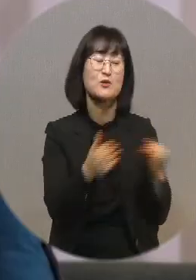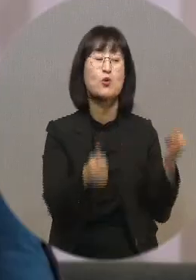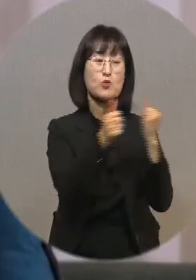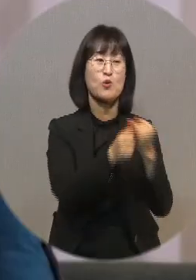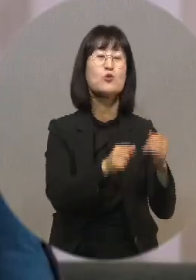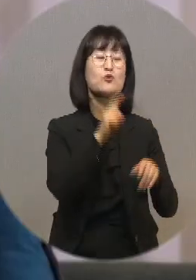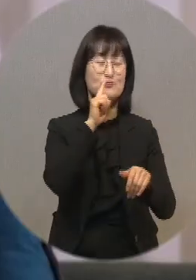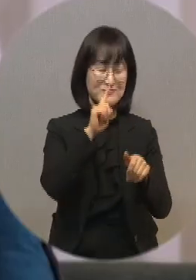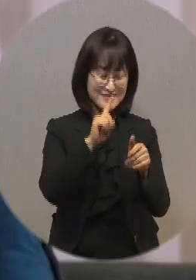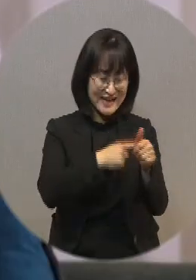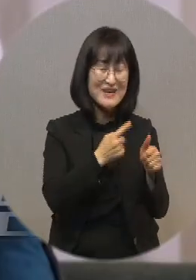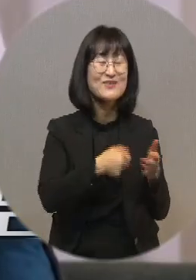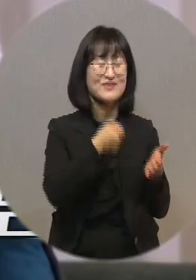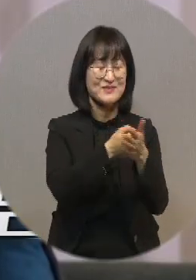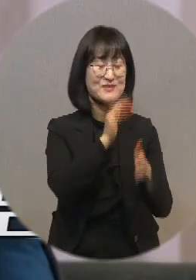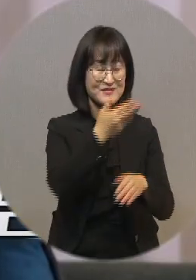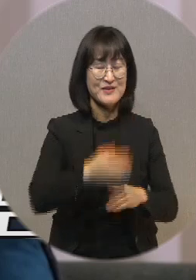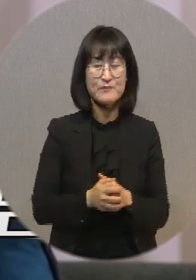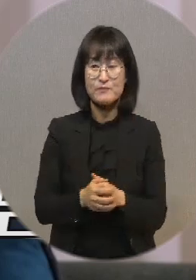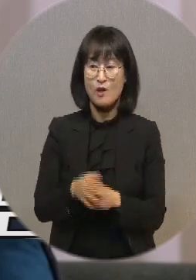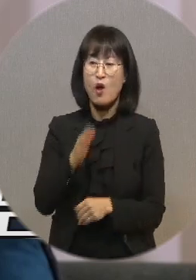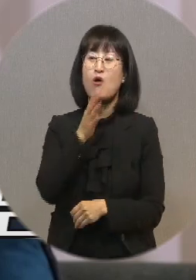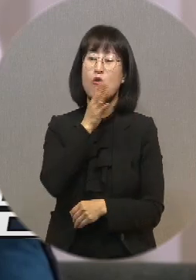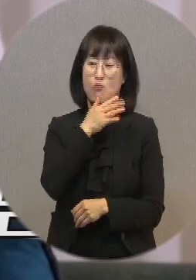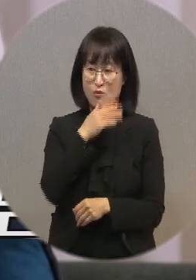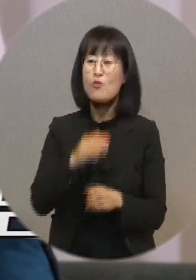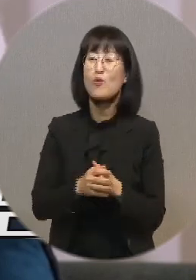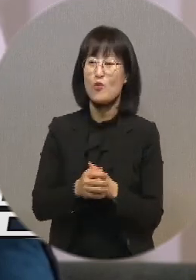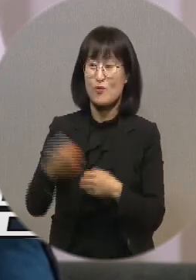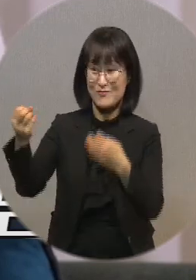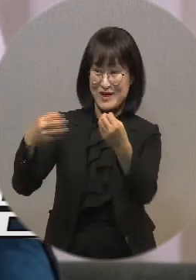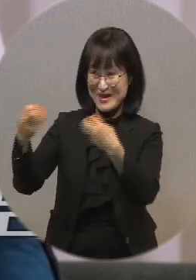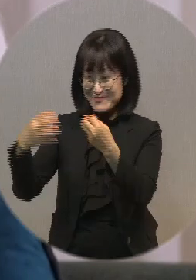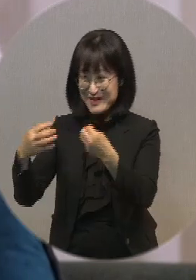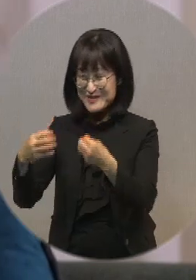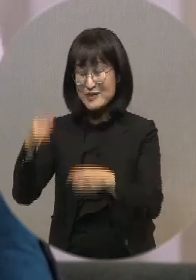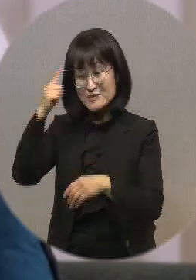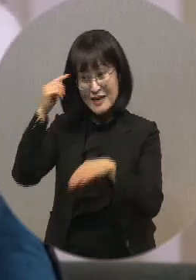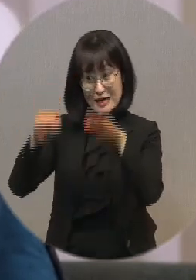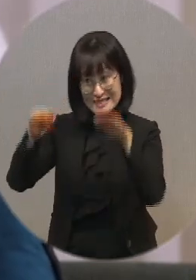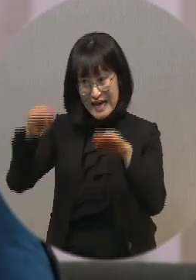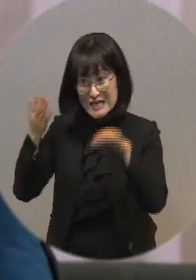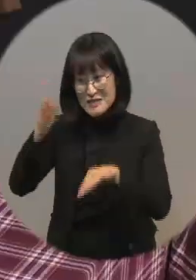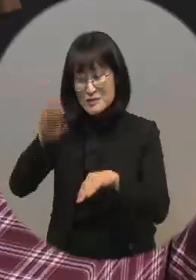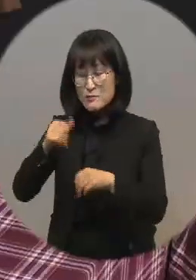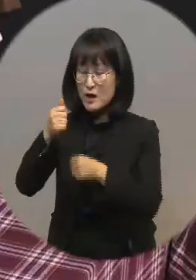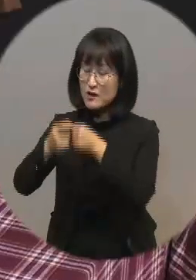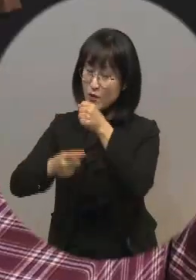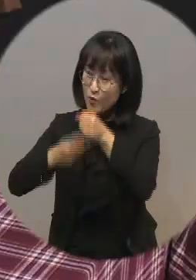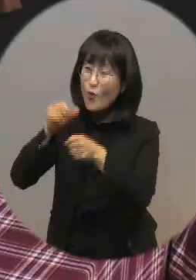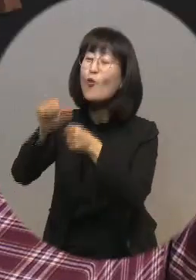네. 야, 뭐두 분이 얘기도 많이 듣고 뭐 차이점도 있겠지만 일단 5년이니까